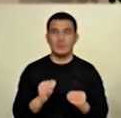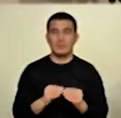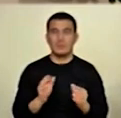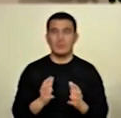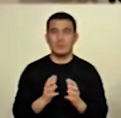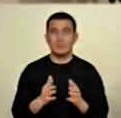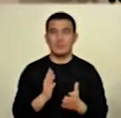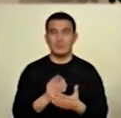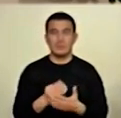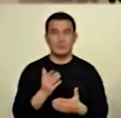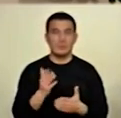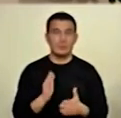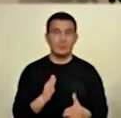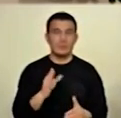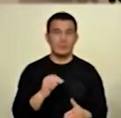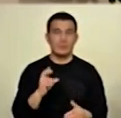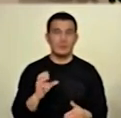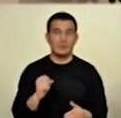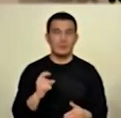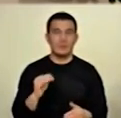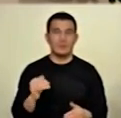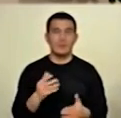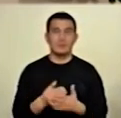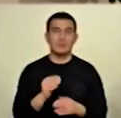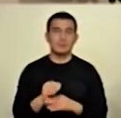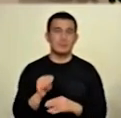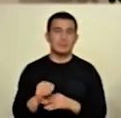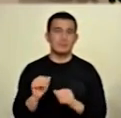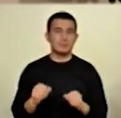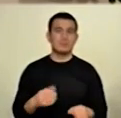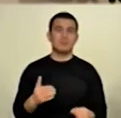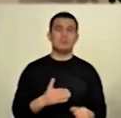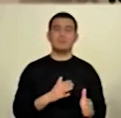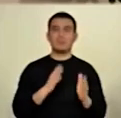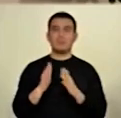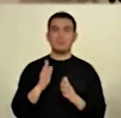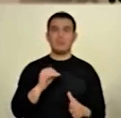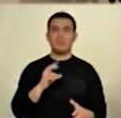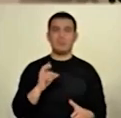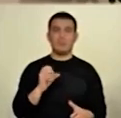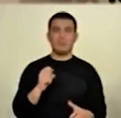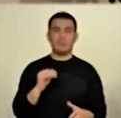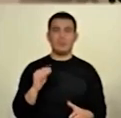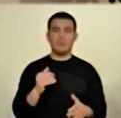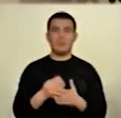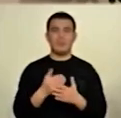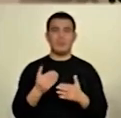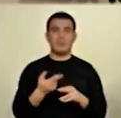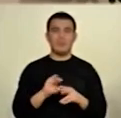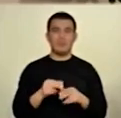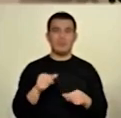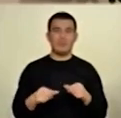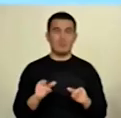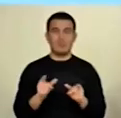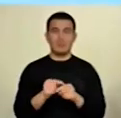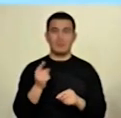keyingi veb sahifalarimizni tahrirlashga o'tishingiz ham mumkin. Keyingi veb sahifalarni tahrirlashga o'tish uchun mana bu tugmamizni bir marta bosishimiz